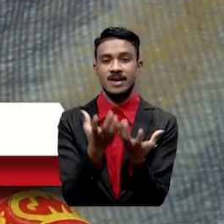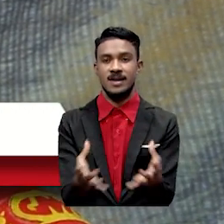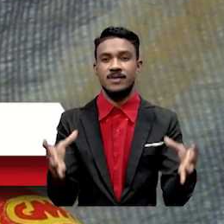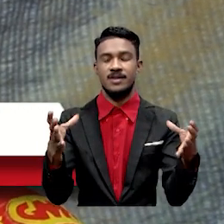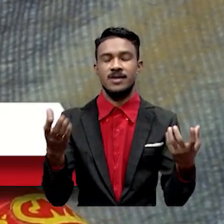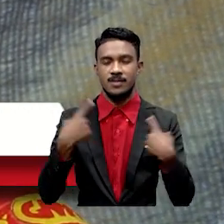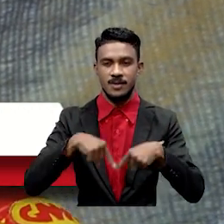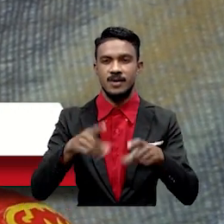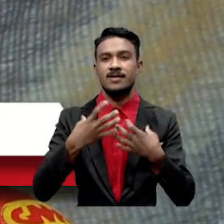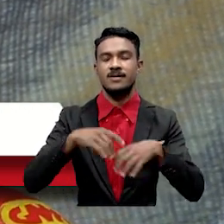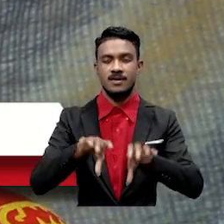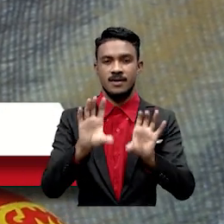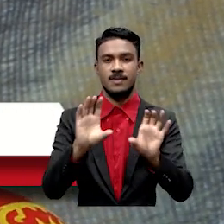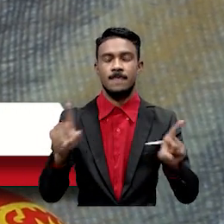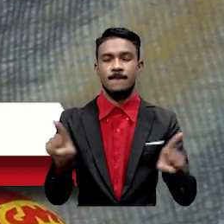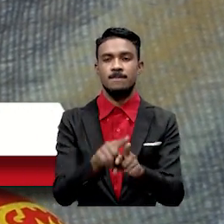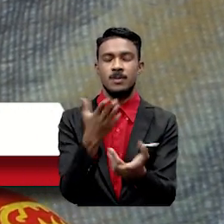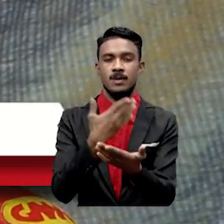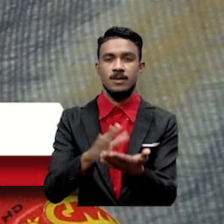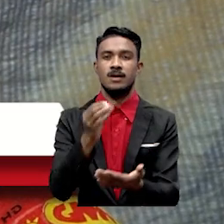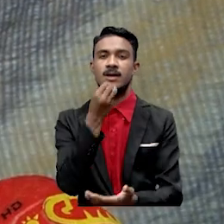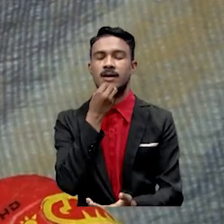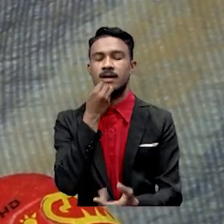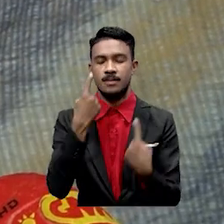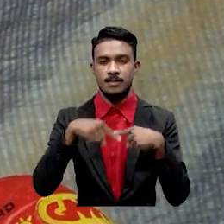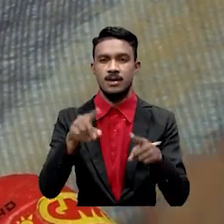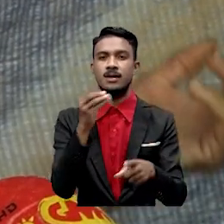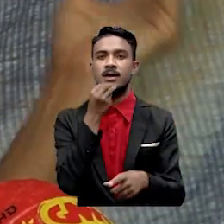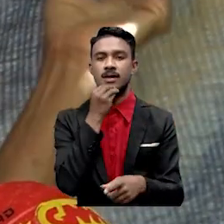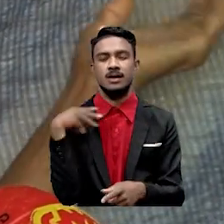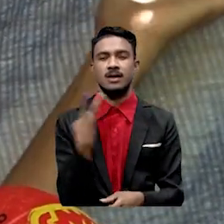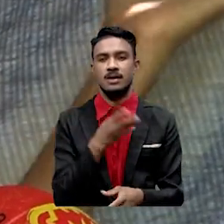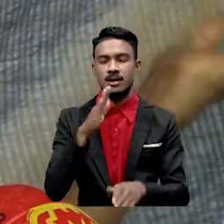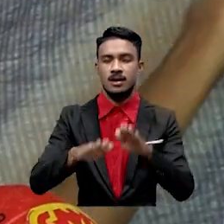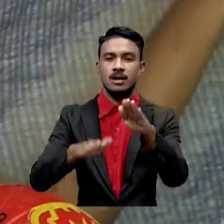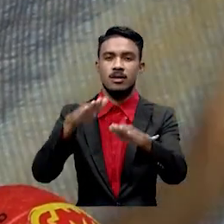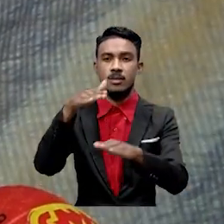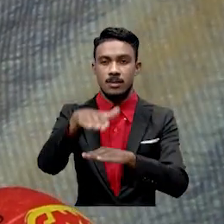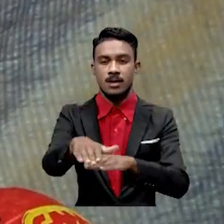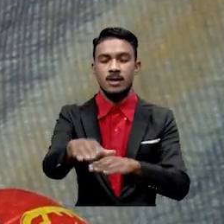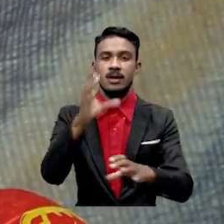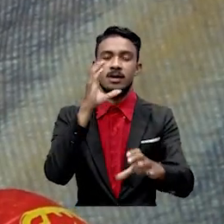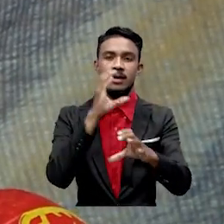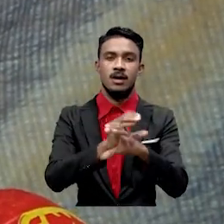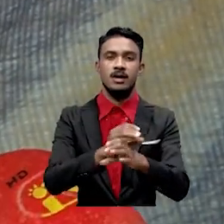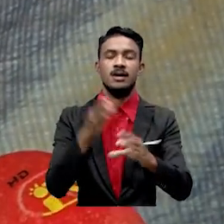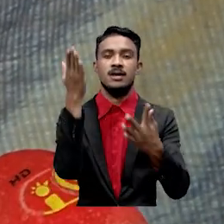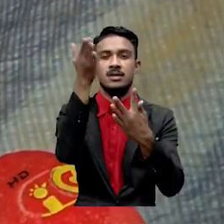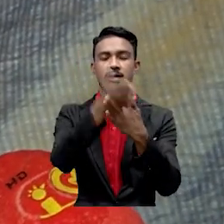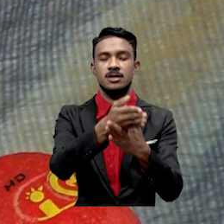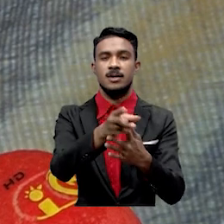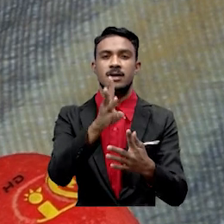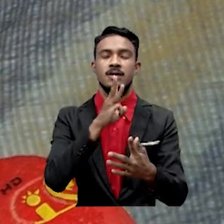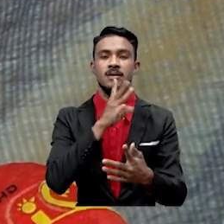pang, pahola hahang bahang. Ita, la tumbah karaikin, saya kareta histrara, pemata,